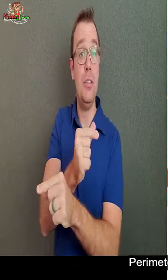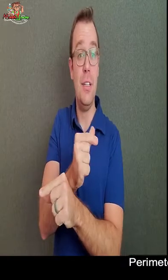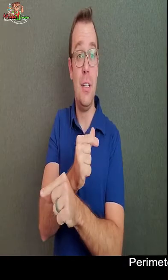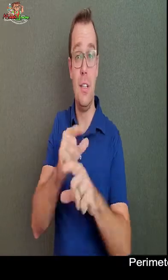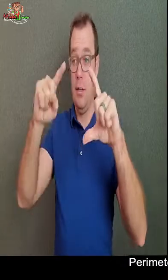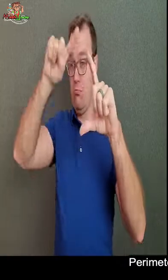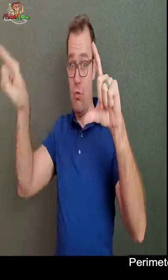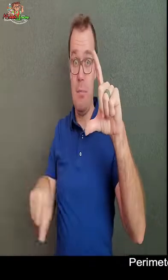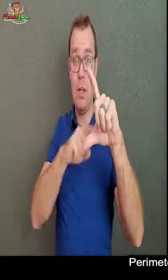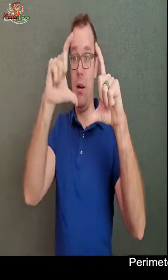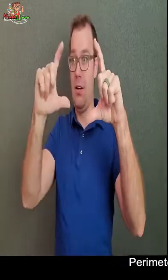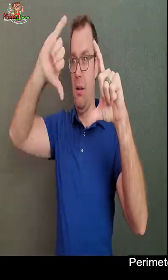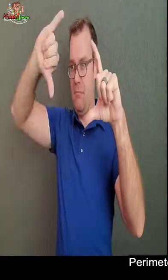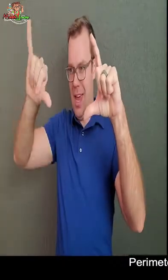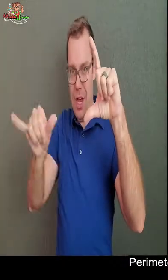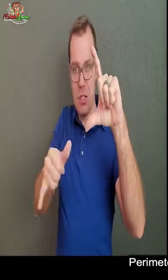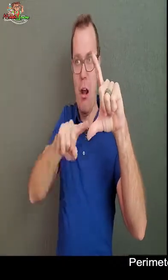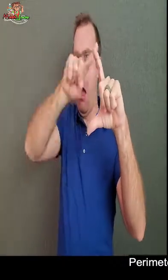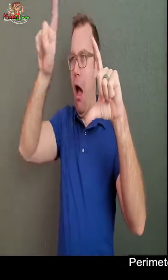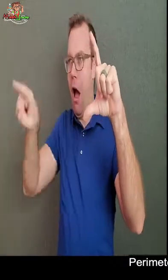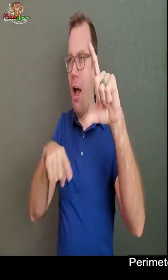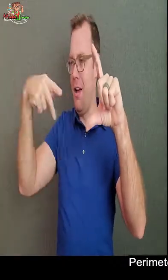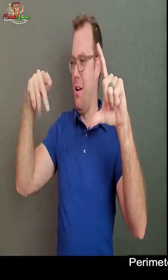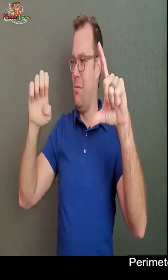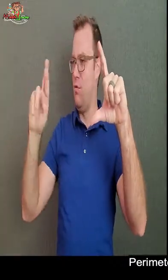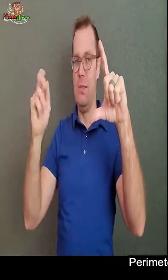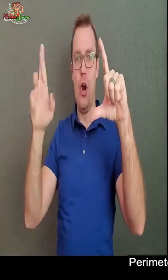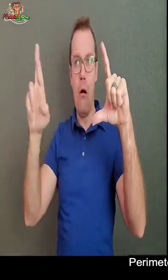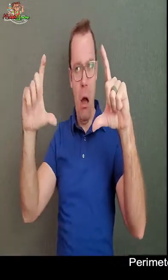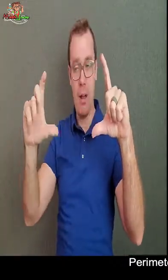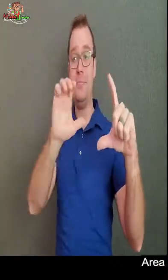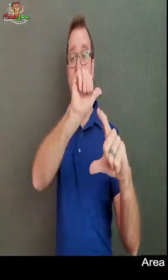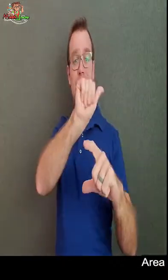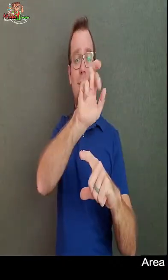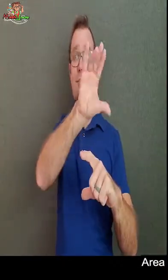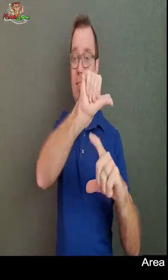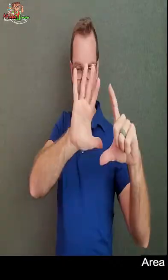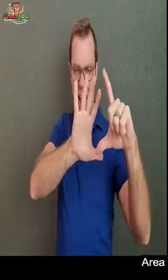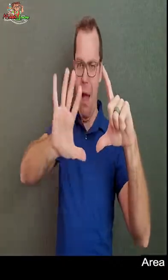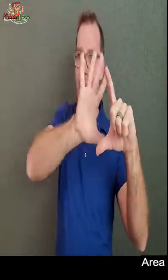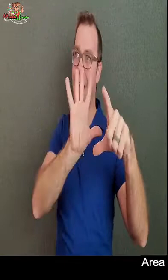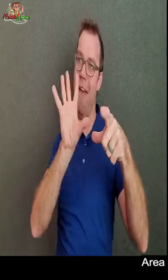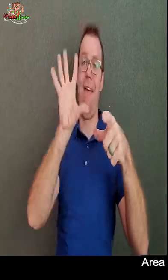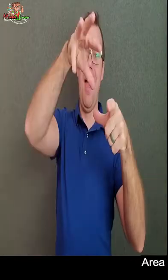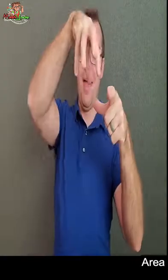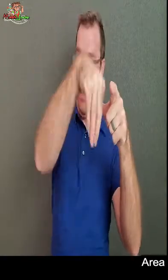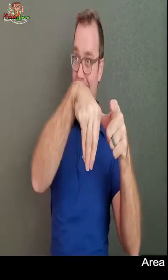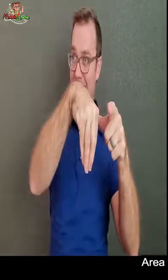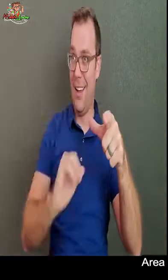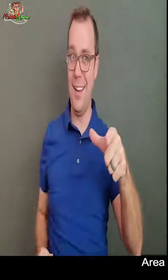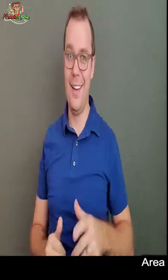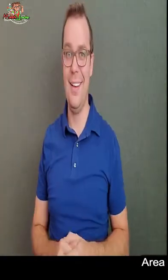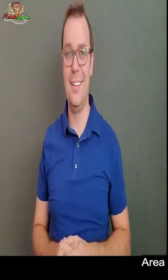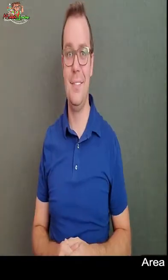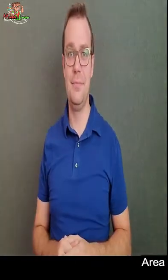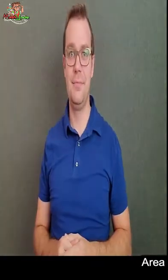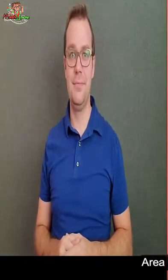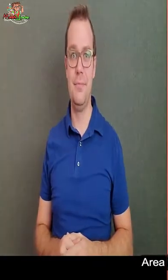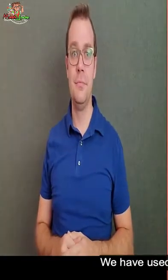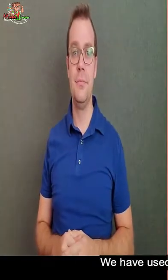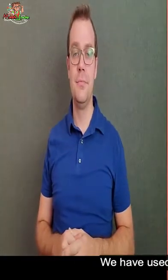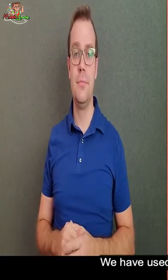के लिए. Perimeter we can measure, add up all the sides. Area is the treasure with everything